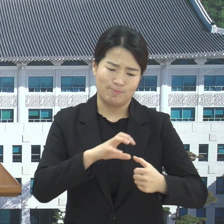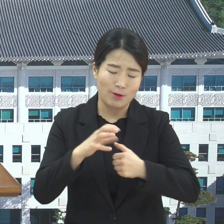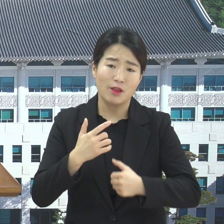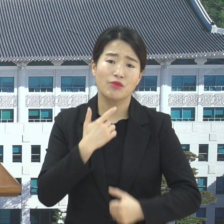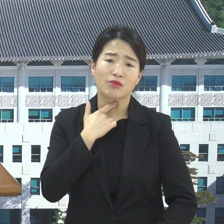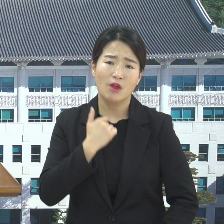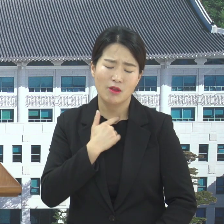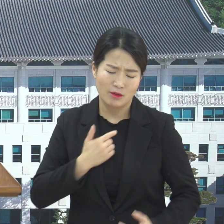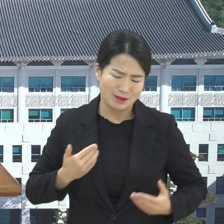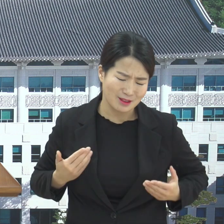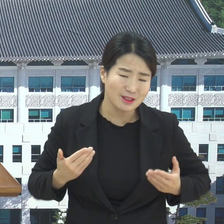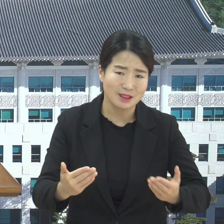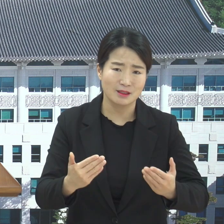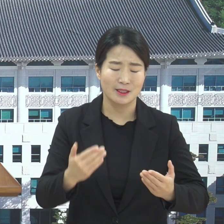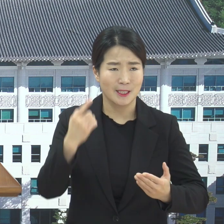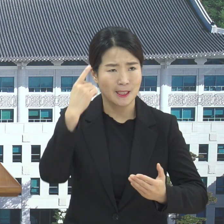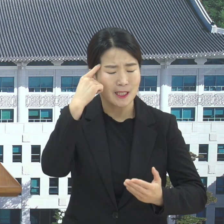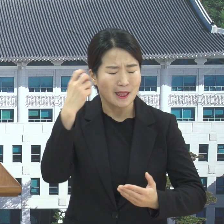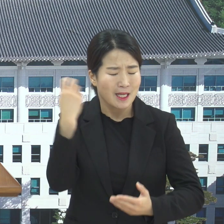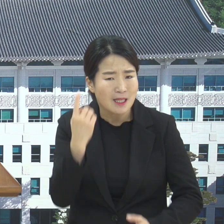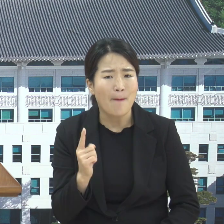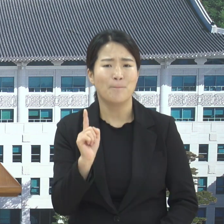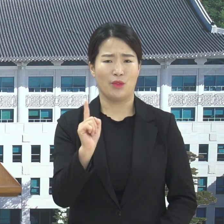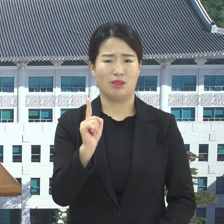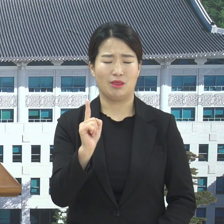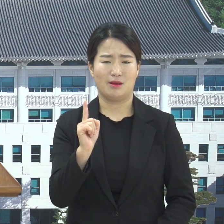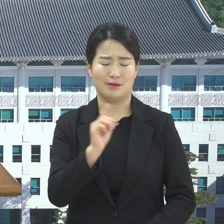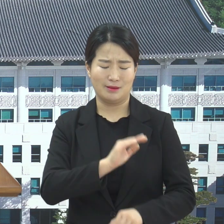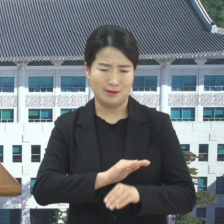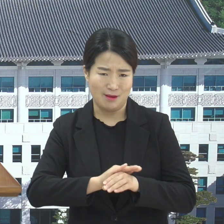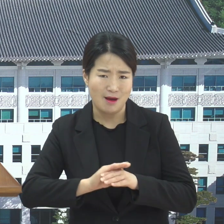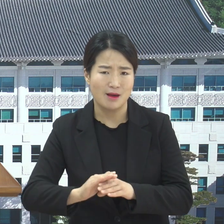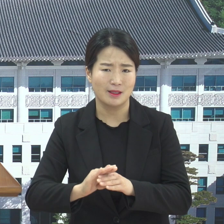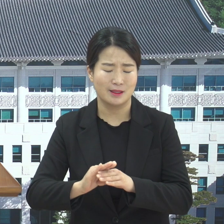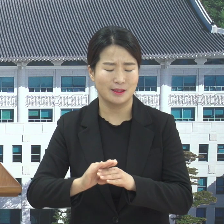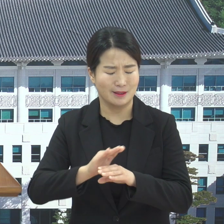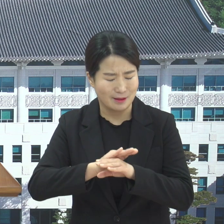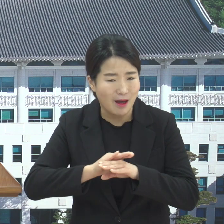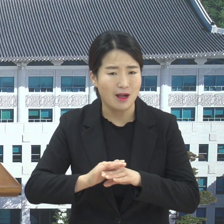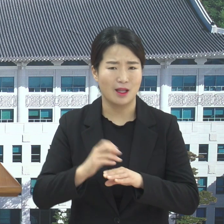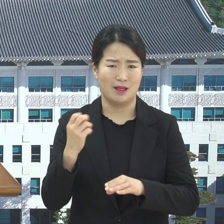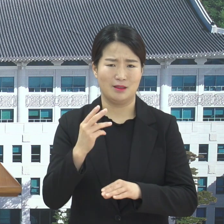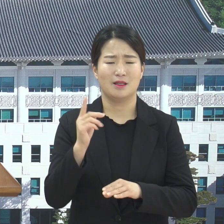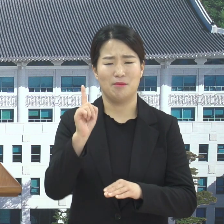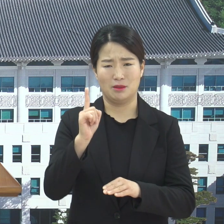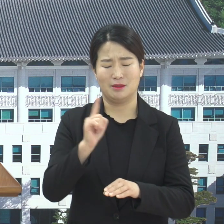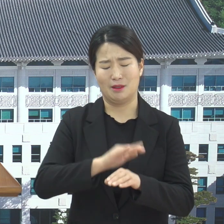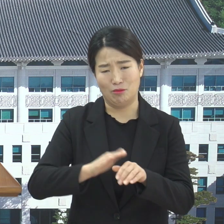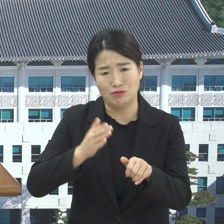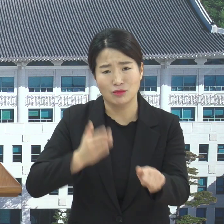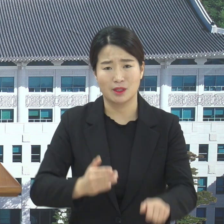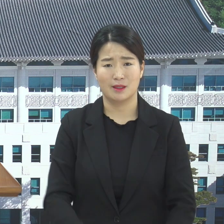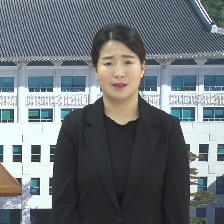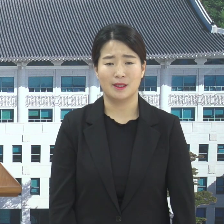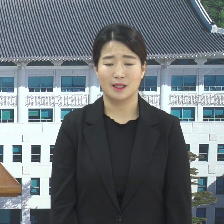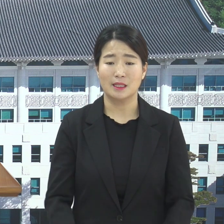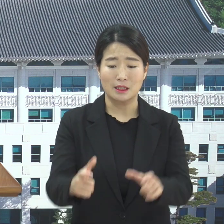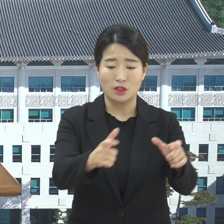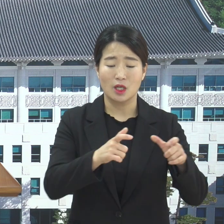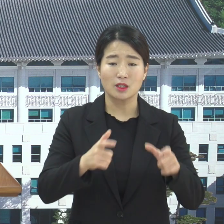지켜냈던 헌신과 희생의 정신을 다시 한번 발휘해 주실 것을 간곡히 부탁드립니다. 각